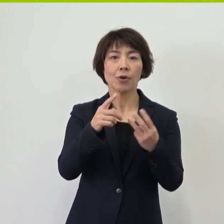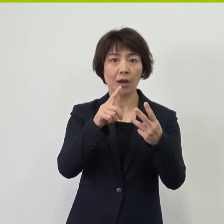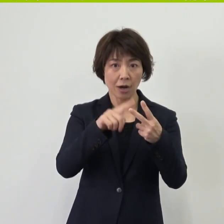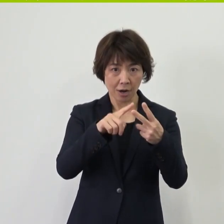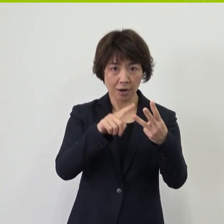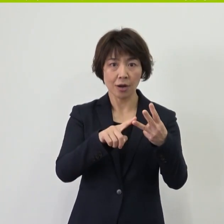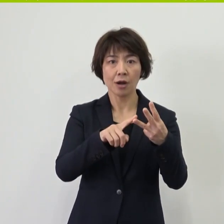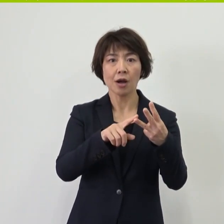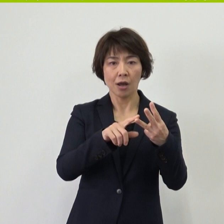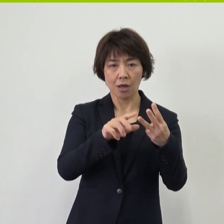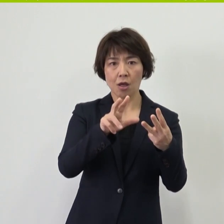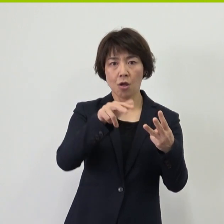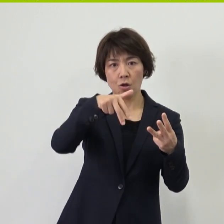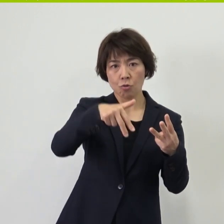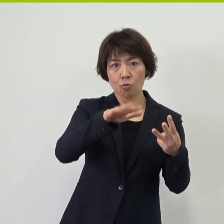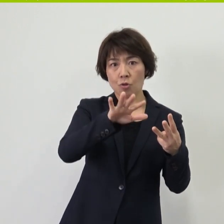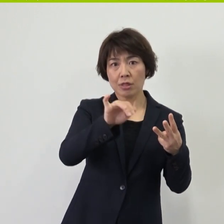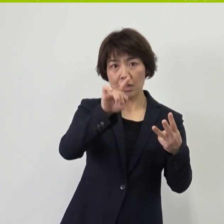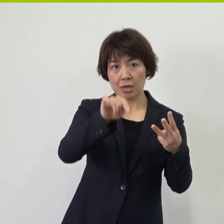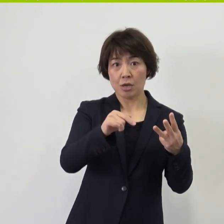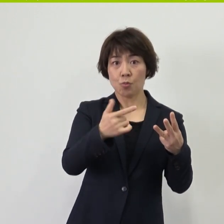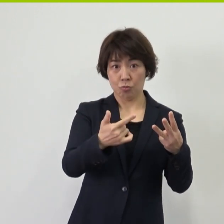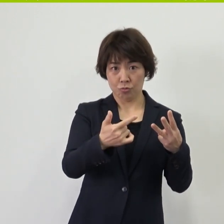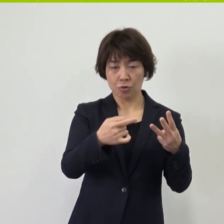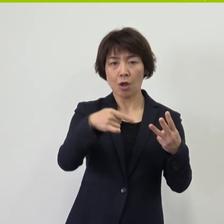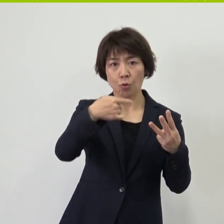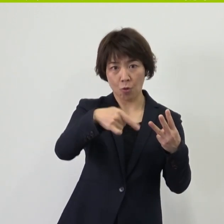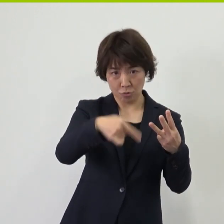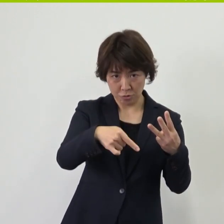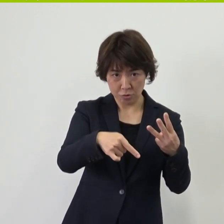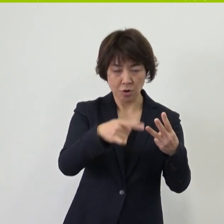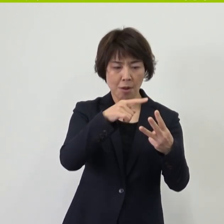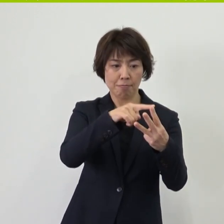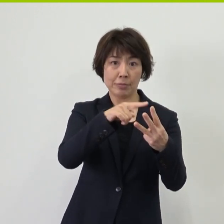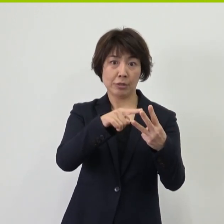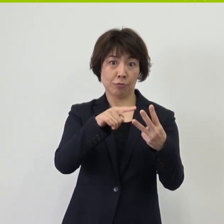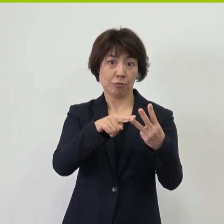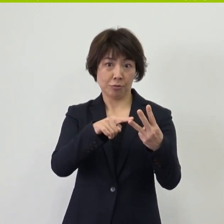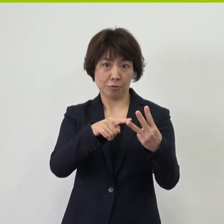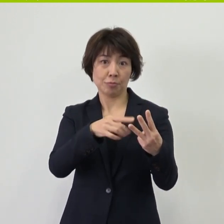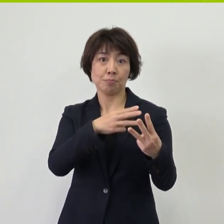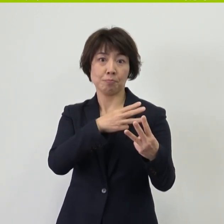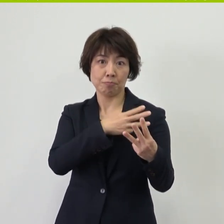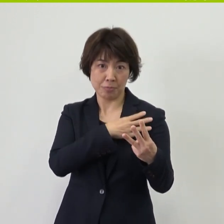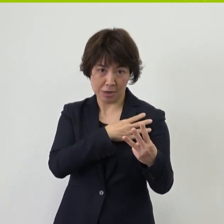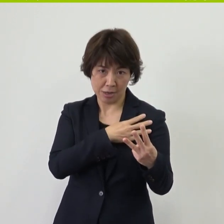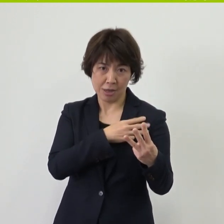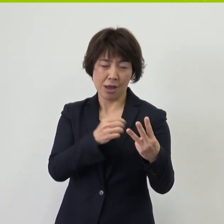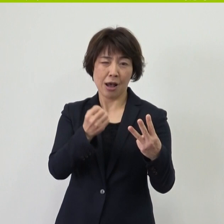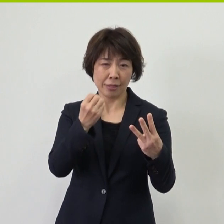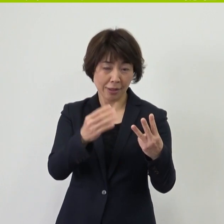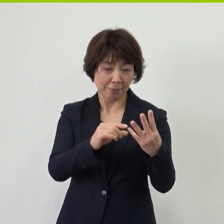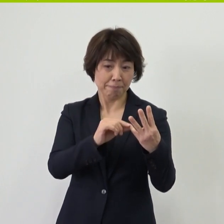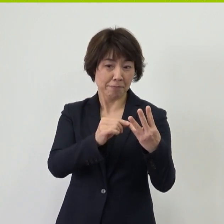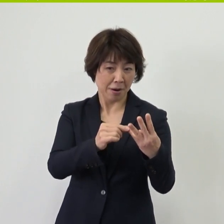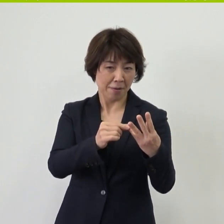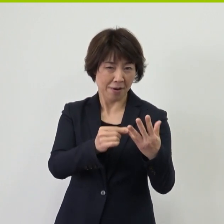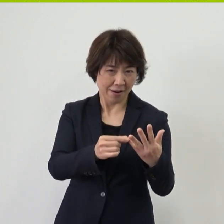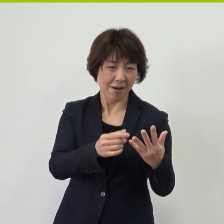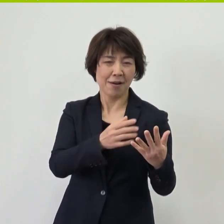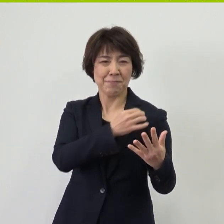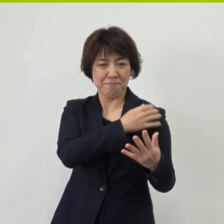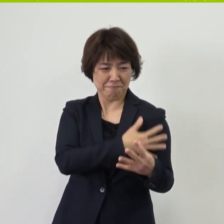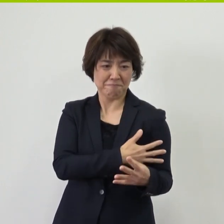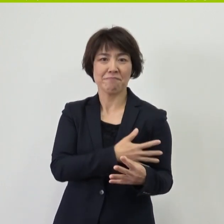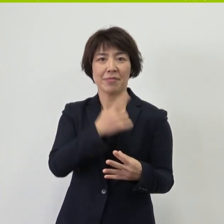われてますけれども、私の方でSTEAMという教育のところの主に3軸、4軸、5軸と今でき始めて